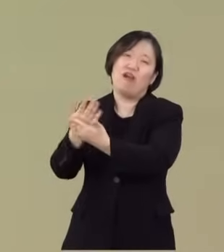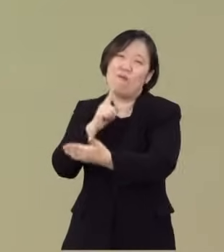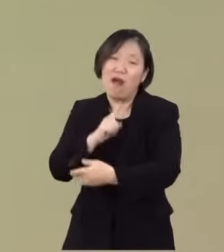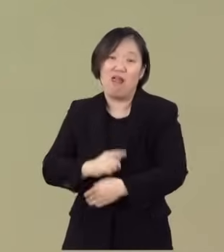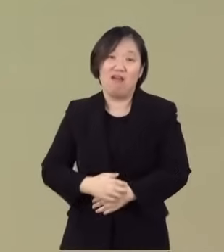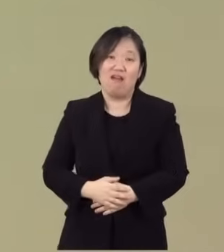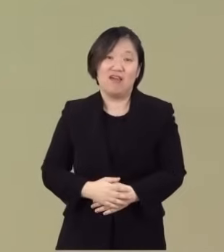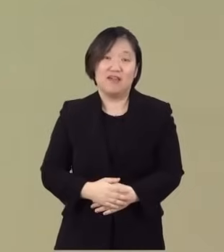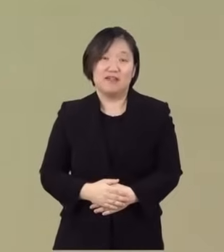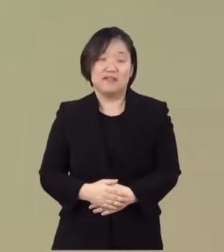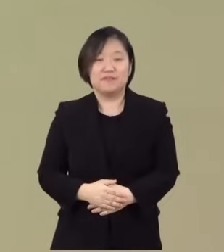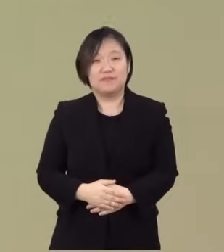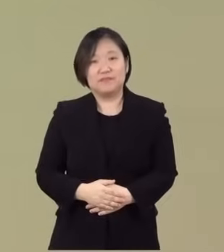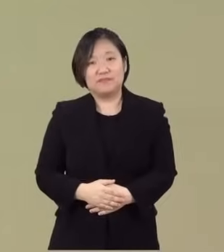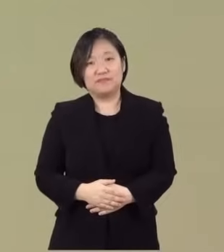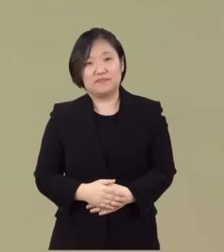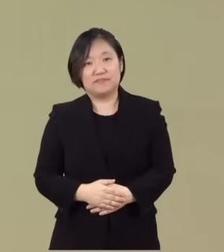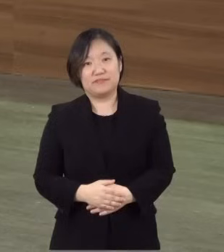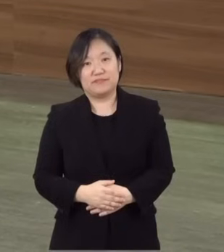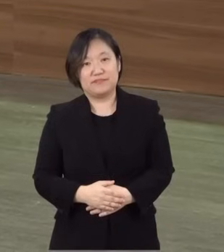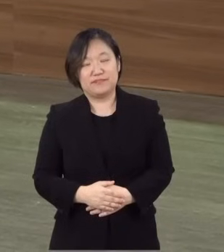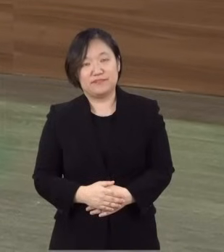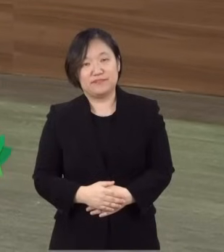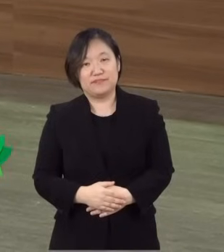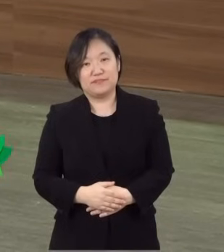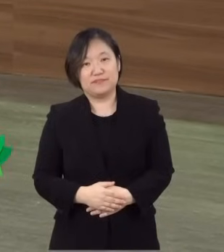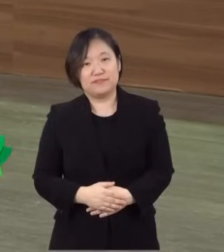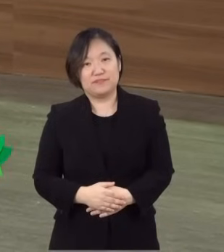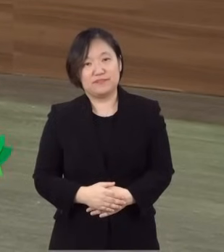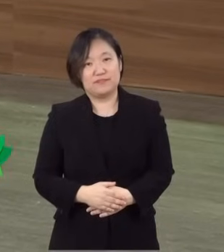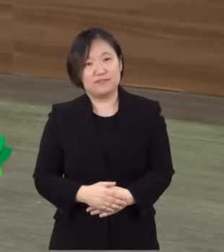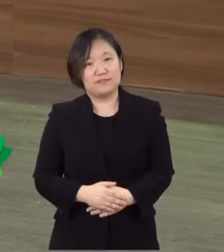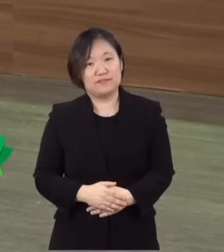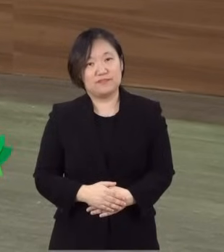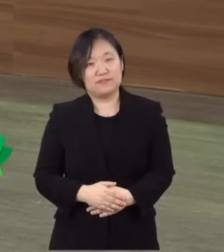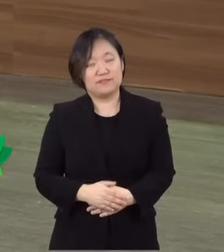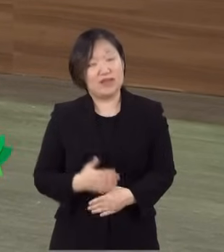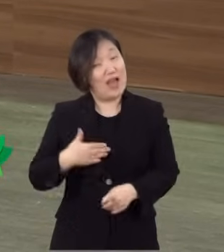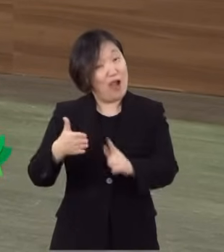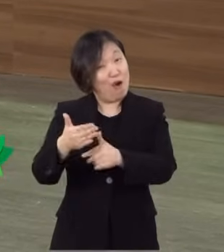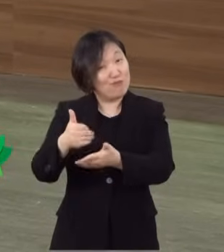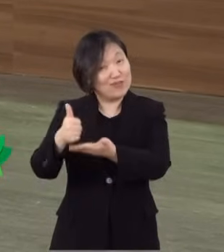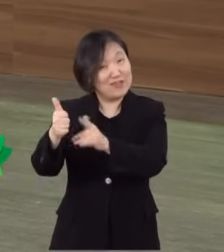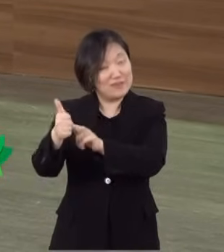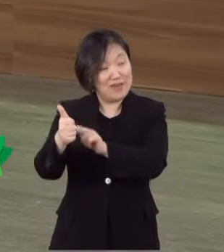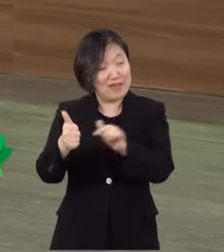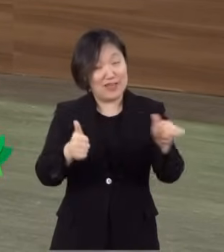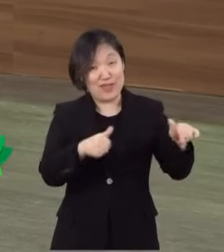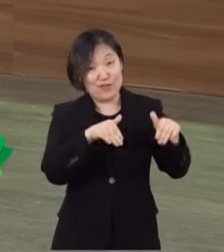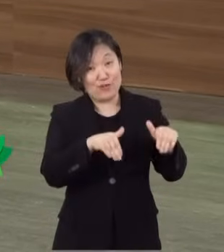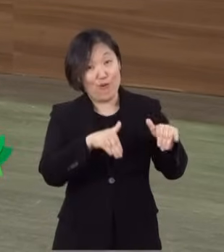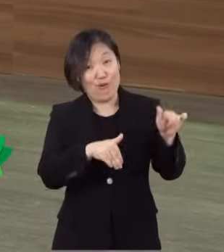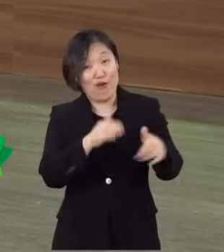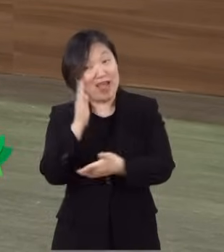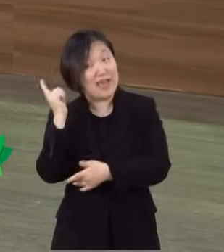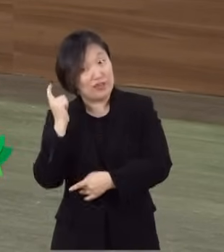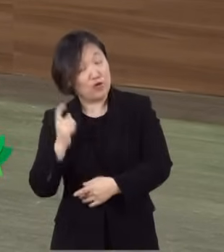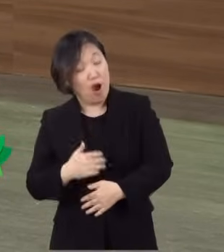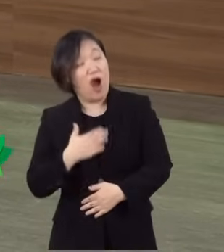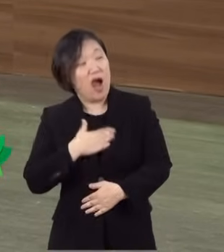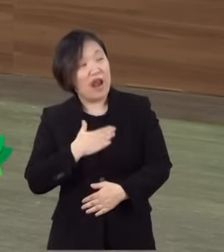스님들께 전달하도록 합니다 부처님께서이 심부름꾼의 이야기를